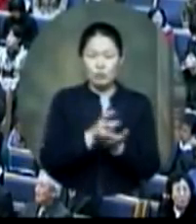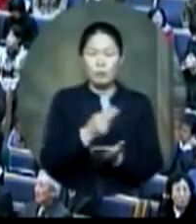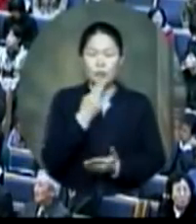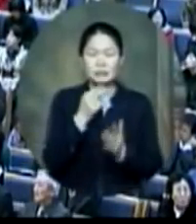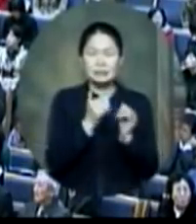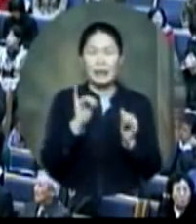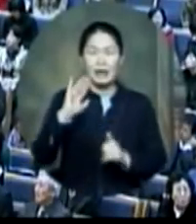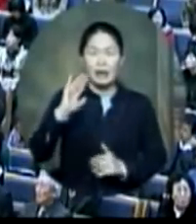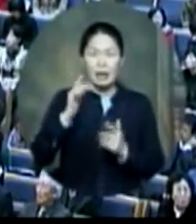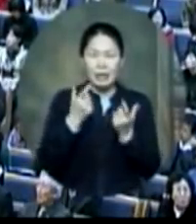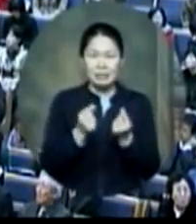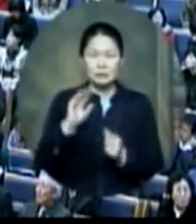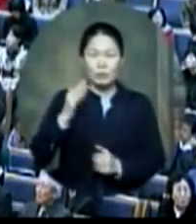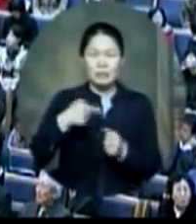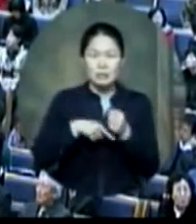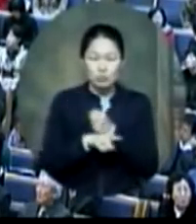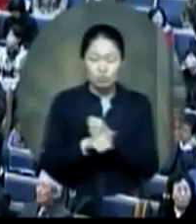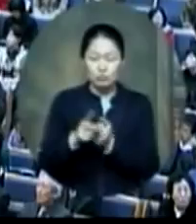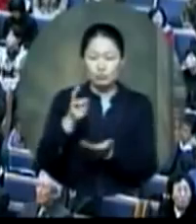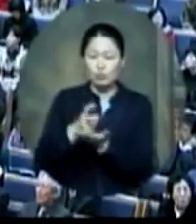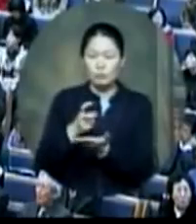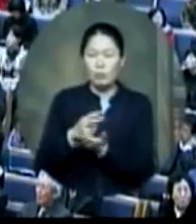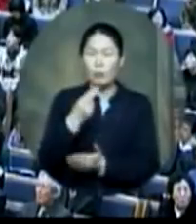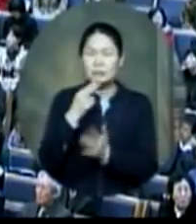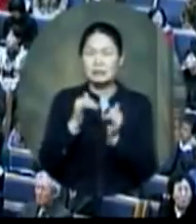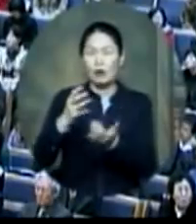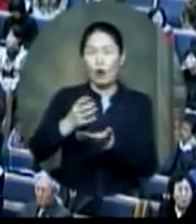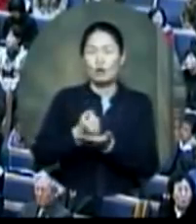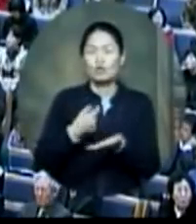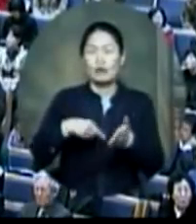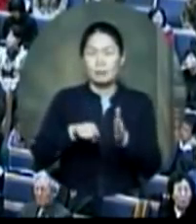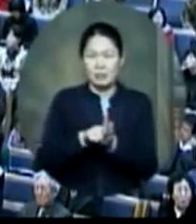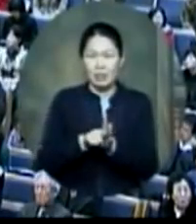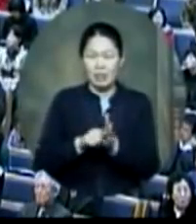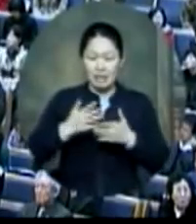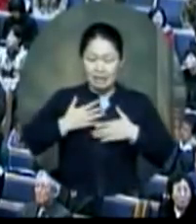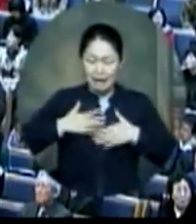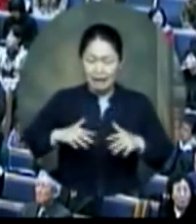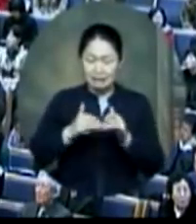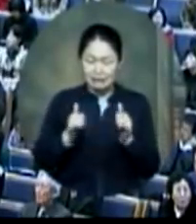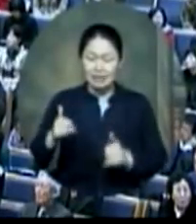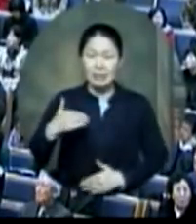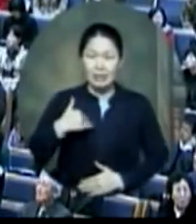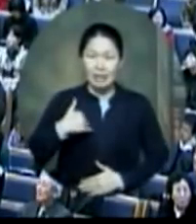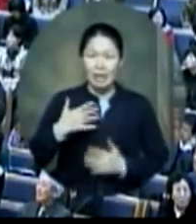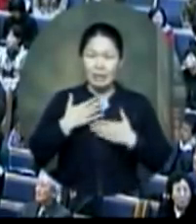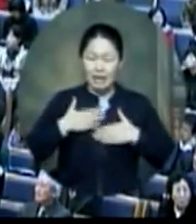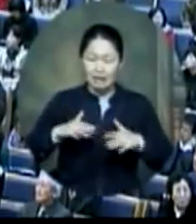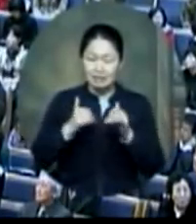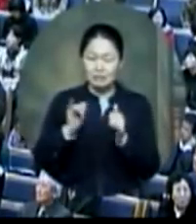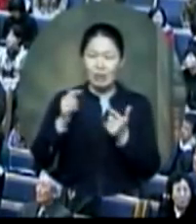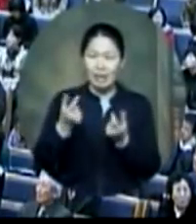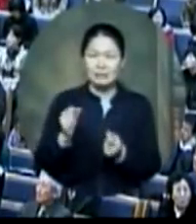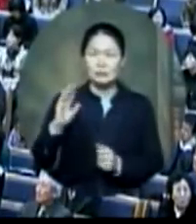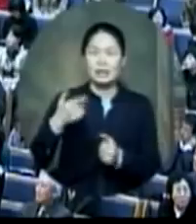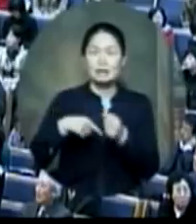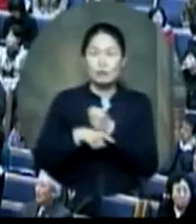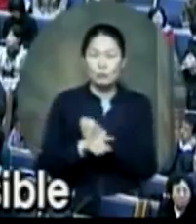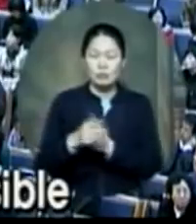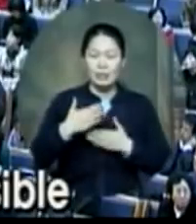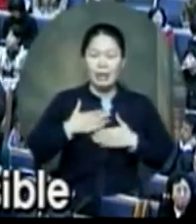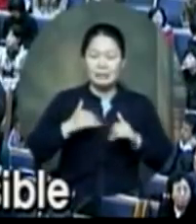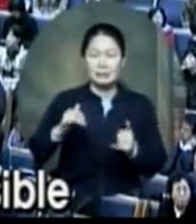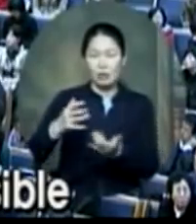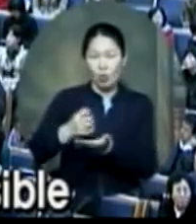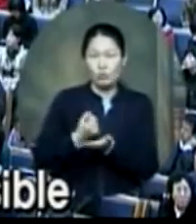된 것은 율법 없는 자들을 얻고자 함이라. 약한 자들에게 내가 약한 자와 같이 된 것은 약한